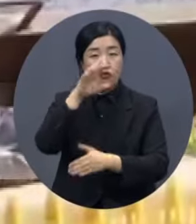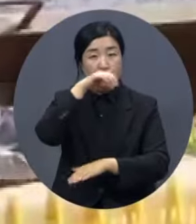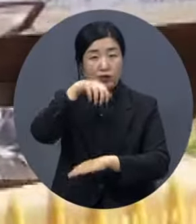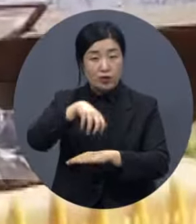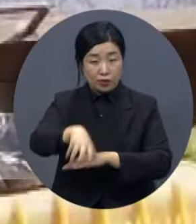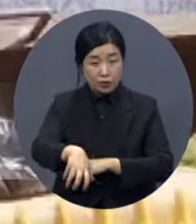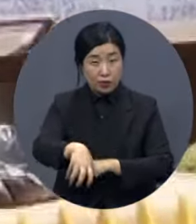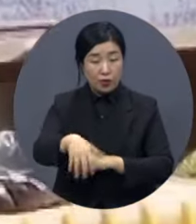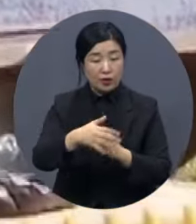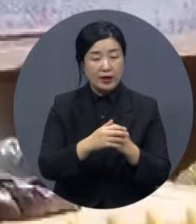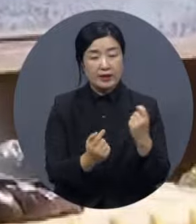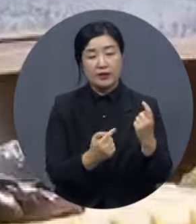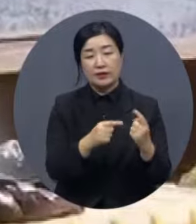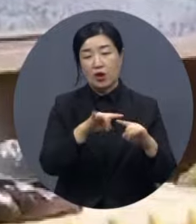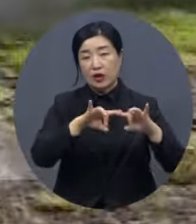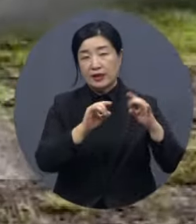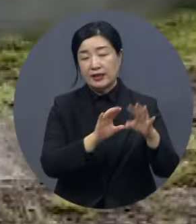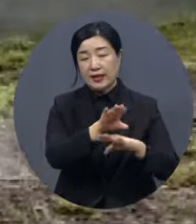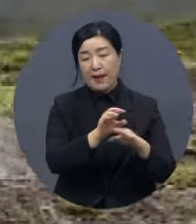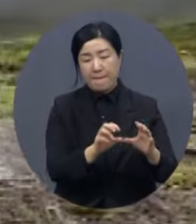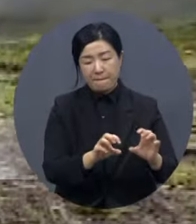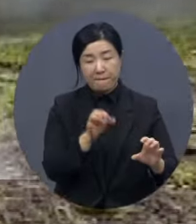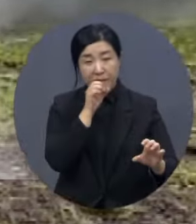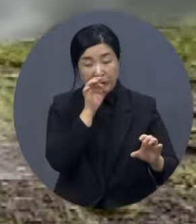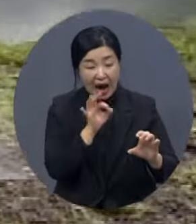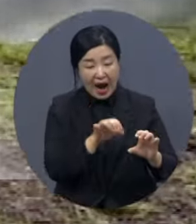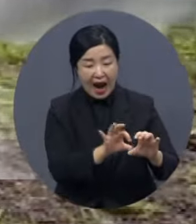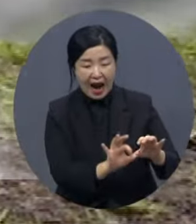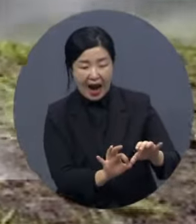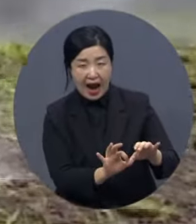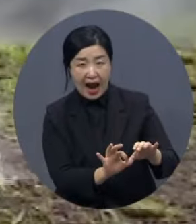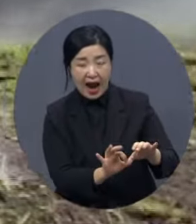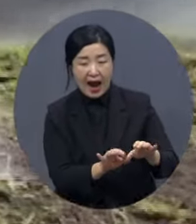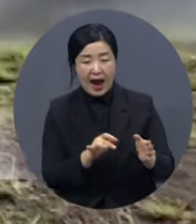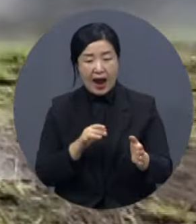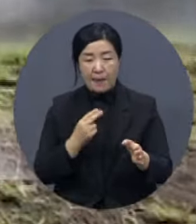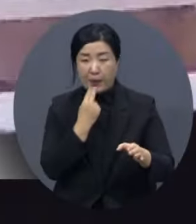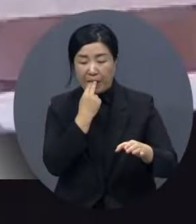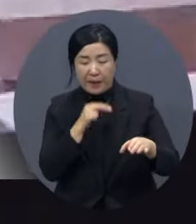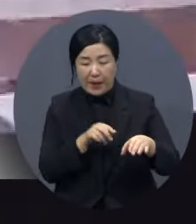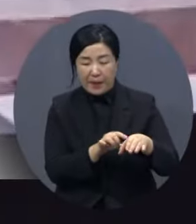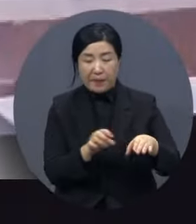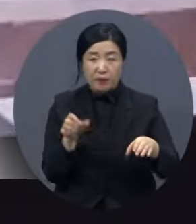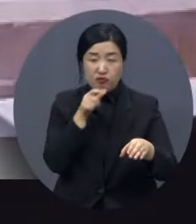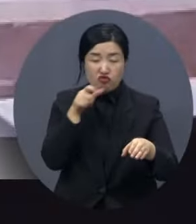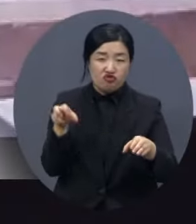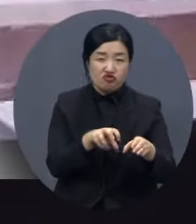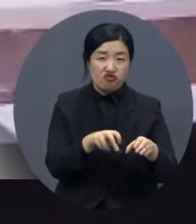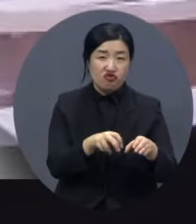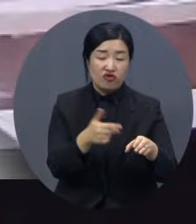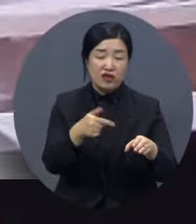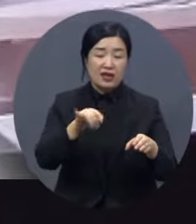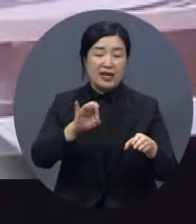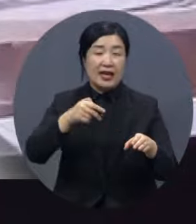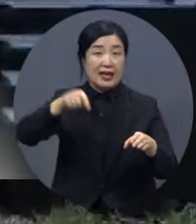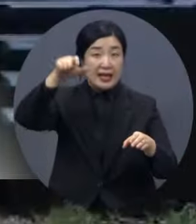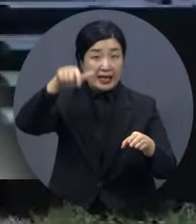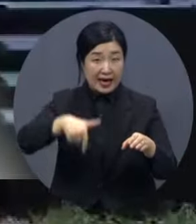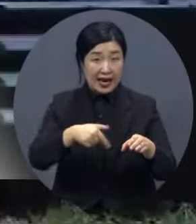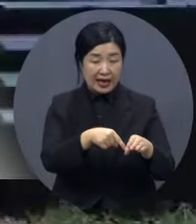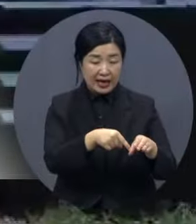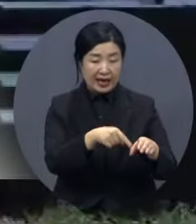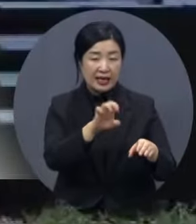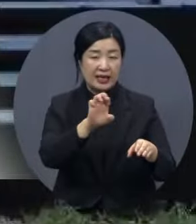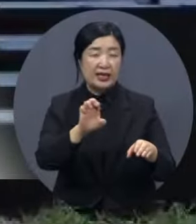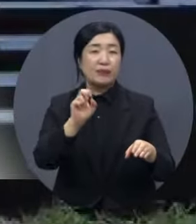훈련장에서 전기차 하부에 구멍을 내 배터리팩 내부에 물을 뿌려 냉각하는 EV 드릴랜스 등을 이용한